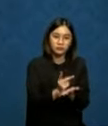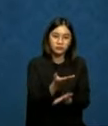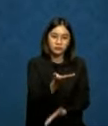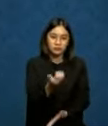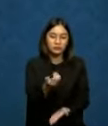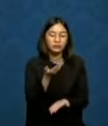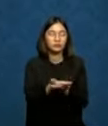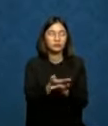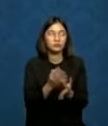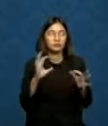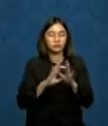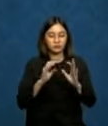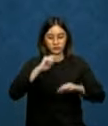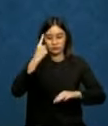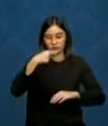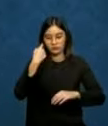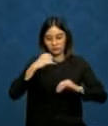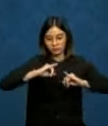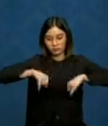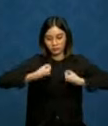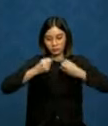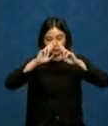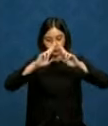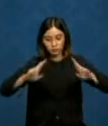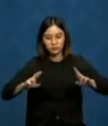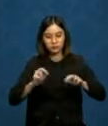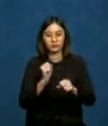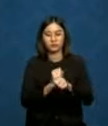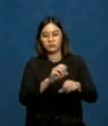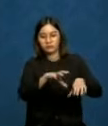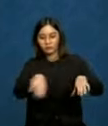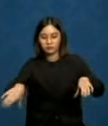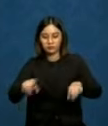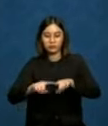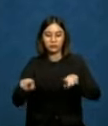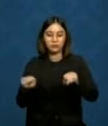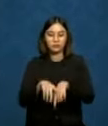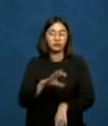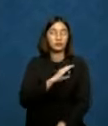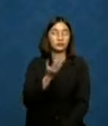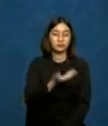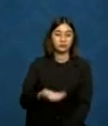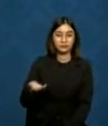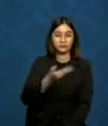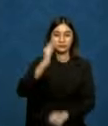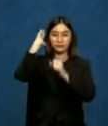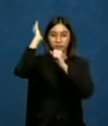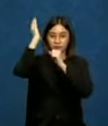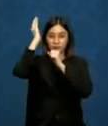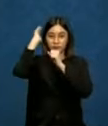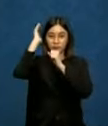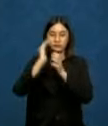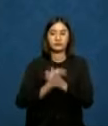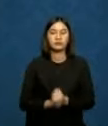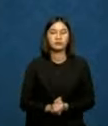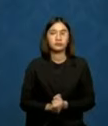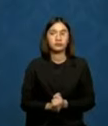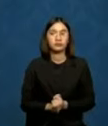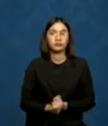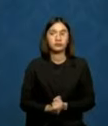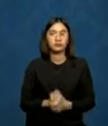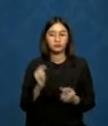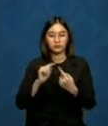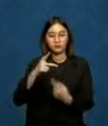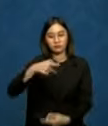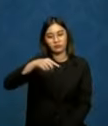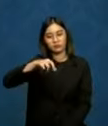กับอ่าผู้ประกอบการผู้ดำเนินการทดสอบอย่างที่ท่านสมาชิกท่านกล่าวถึงนะครับเอ่อโดยในตัว